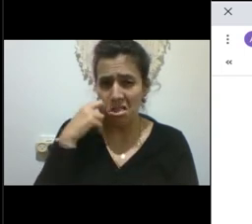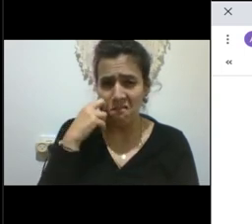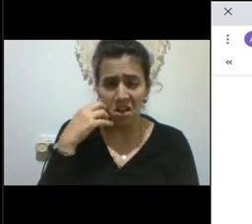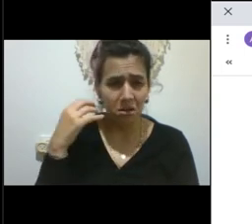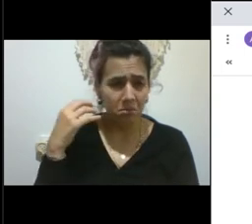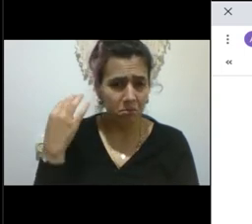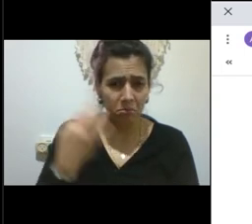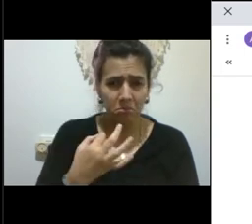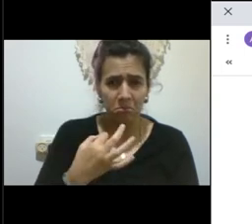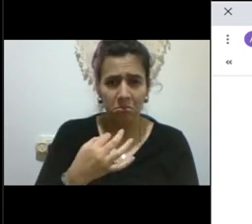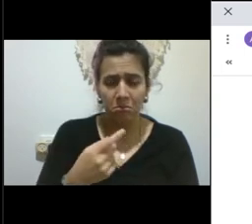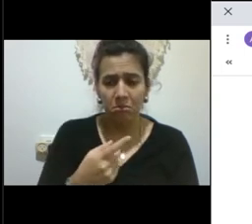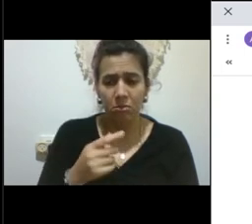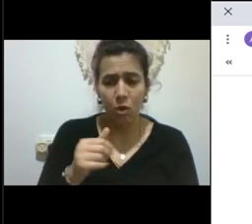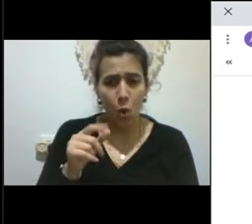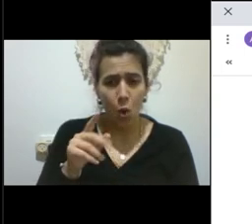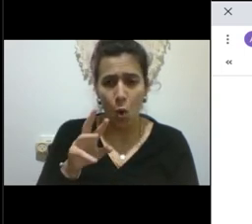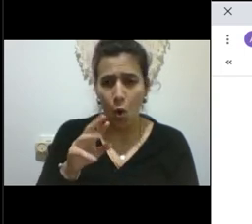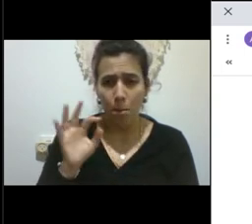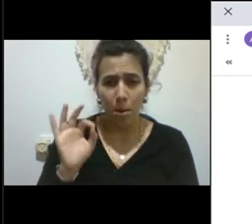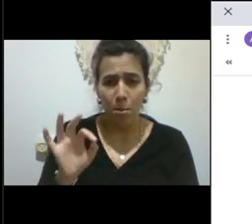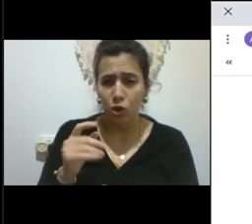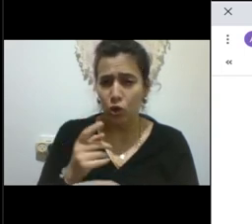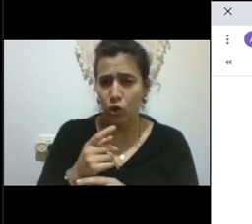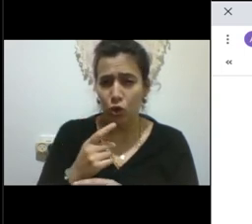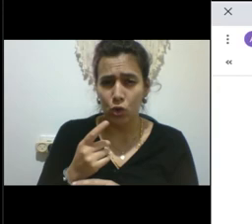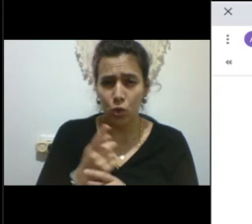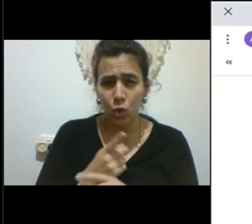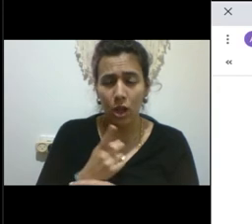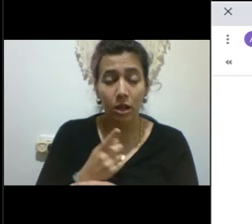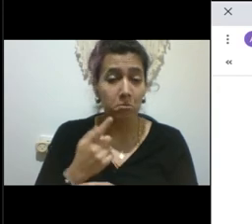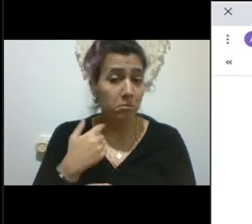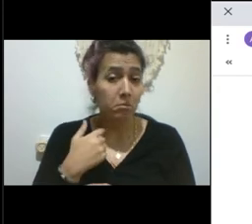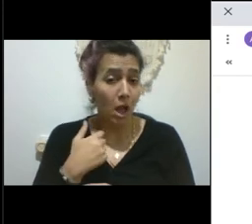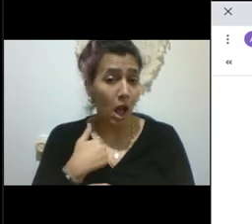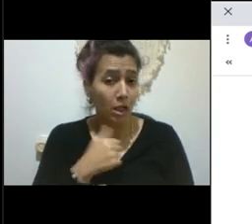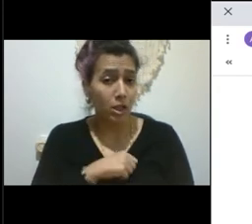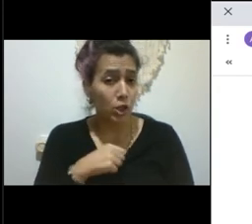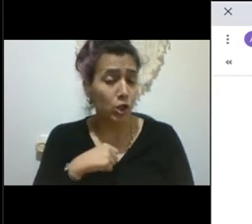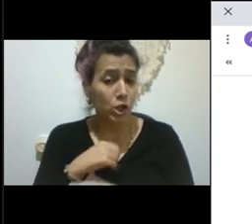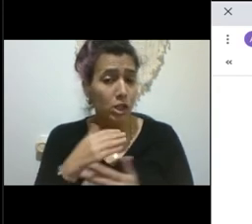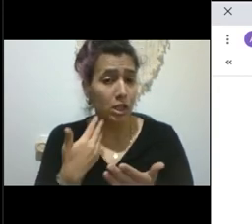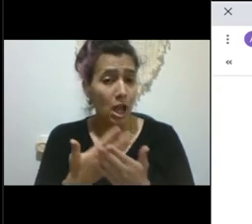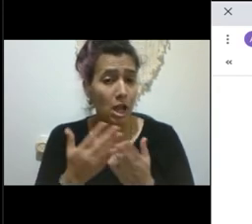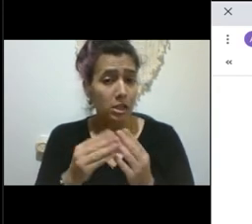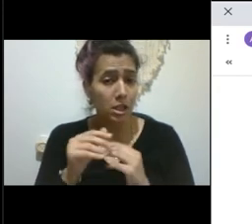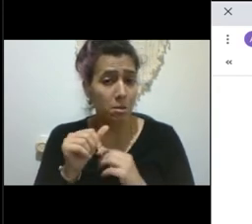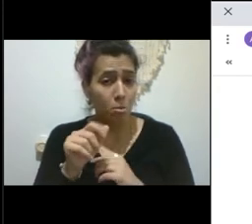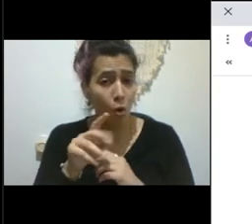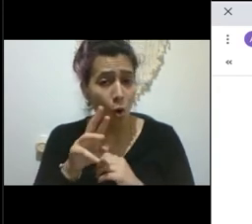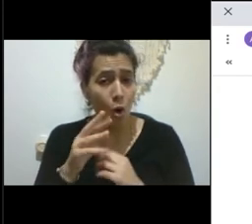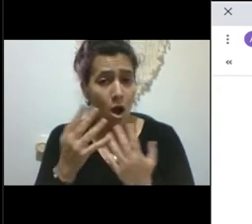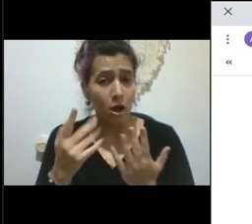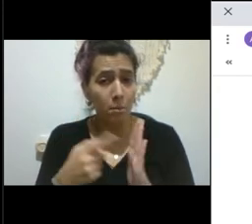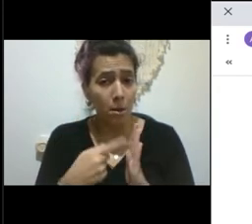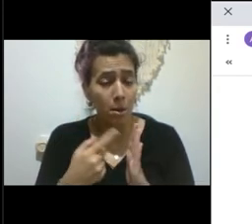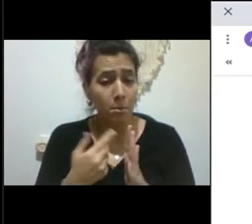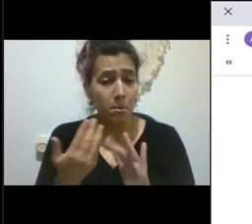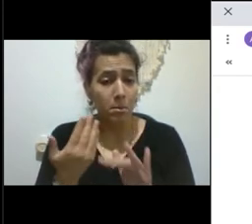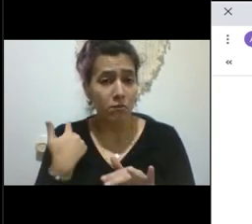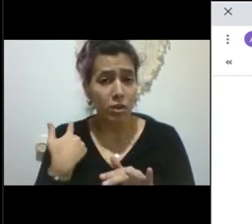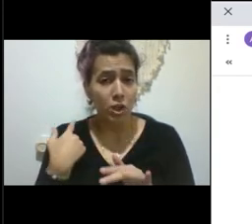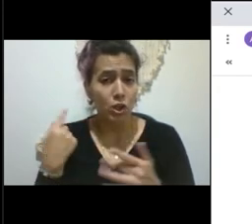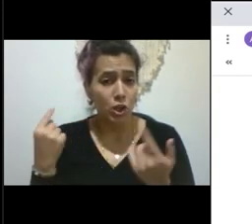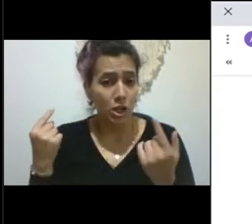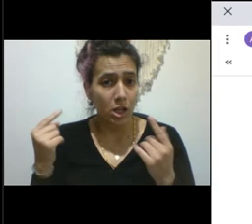ממש תותחית. אני אישית התייעצתי עם אור כמה פעמים לפני שהגעתי, והיא עזרה